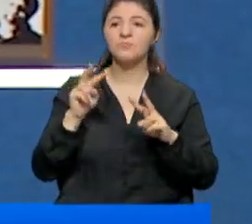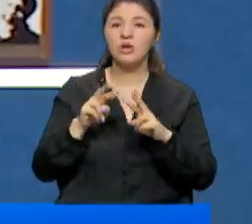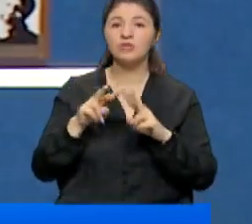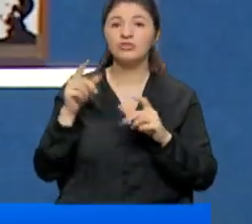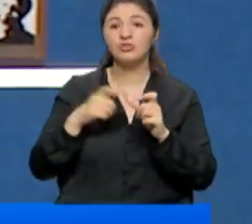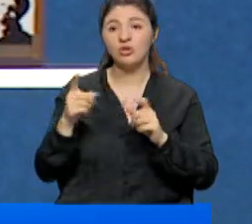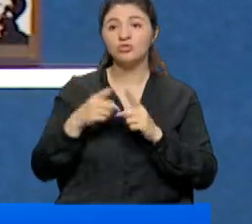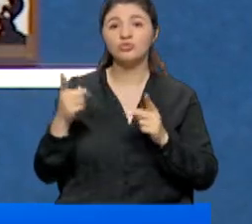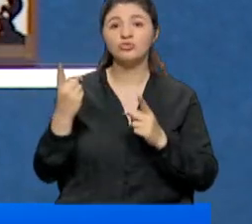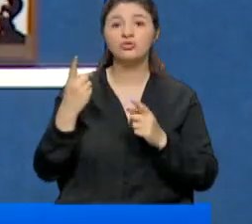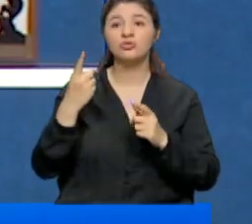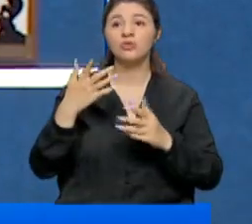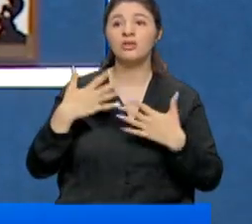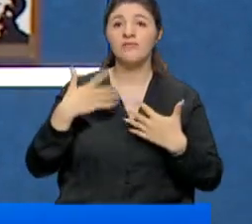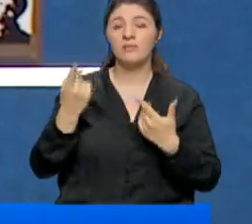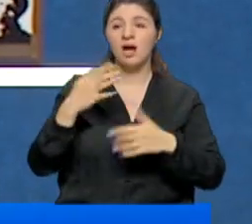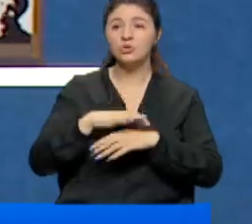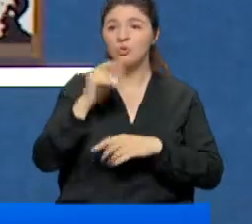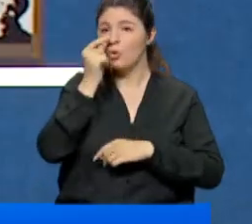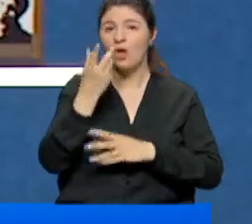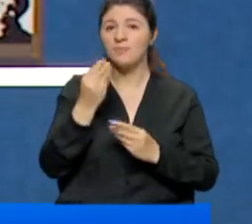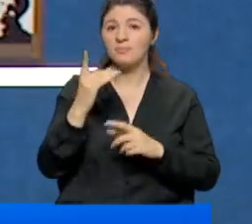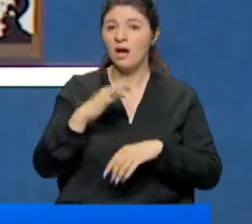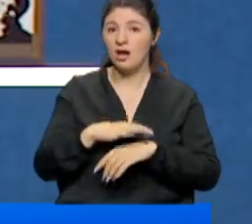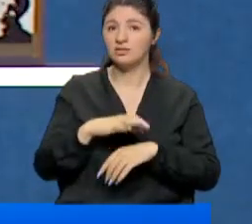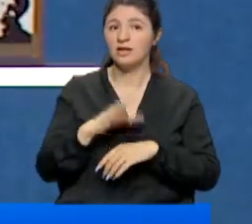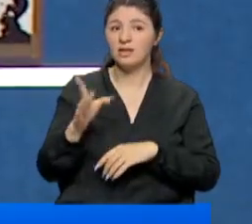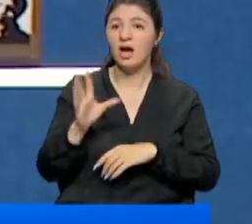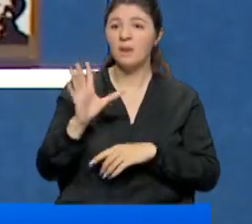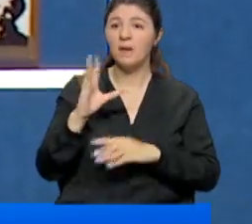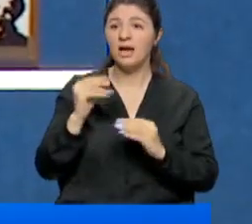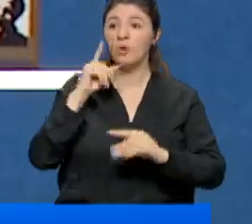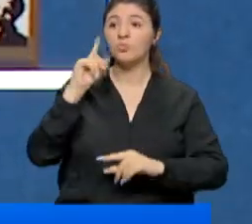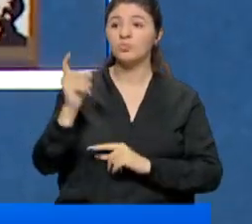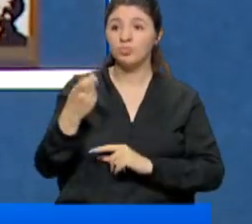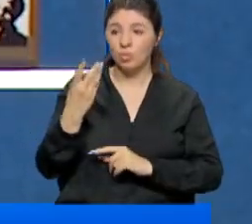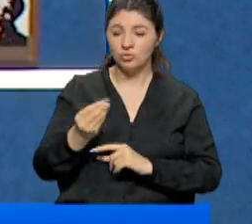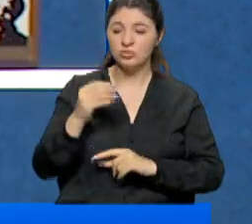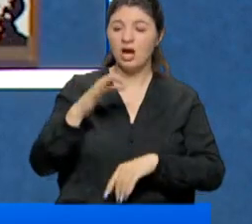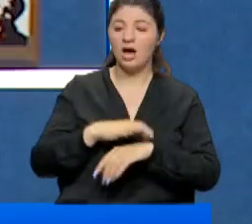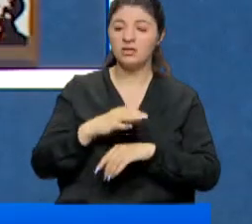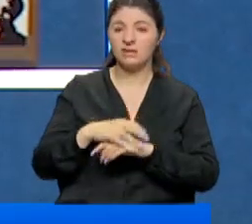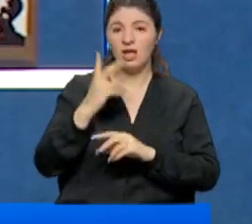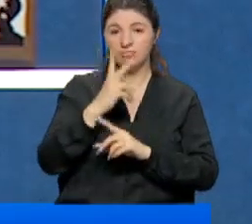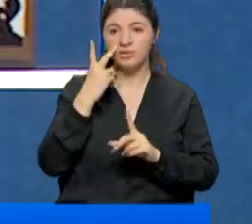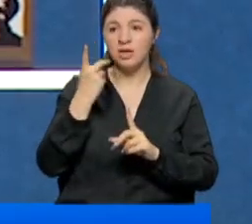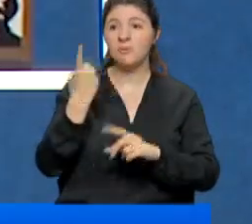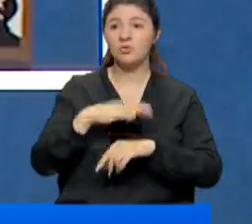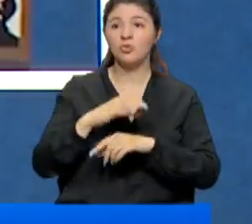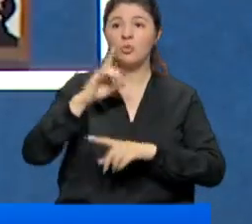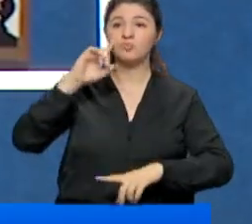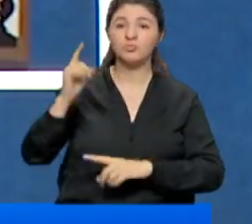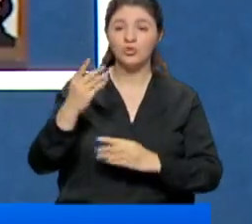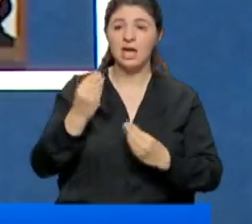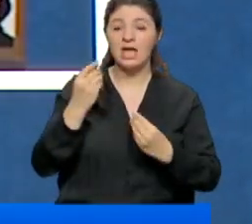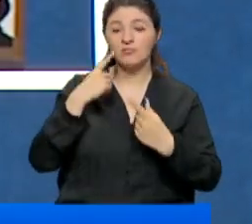Uzun soluklu bir hastalık çok kolay olmayan bir hastalık Ama iyi tanınırsa hastalar tarafından iyi bir hekime